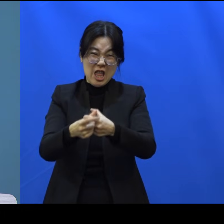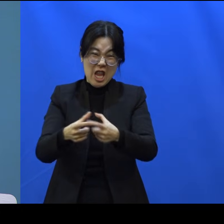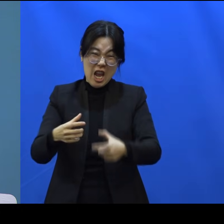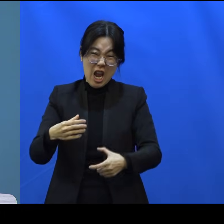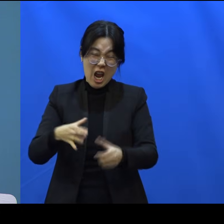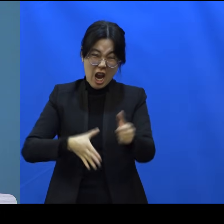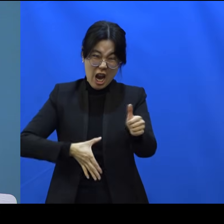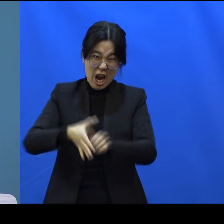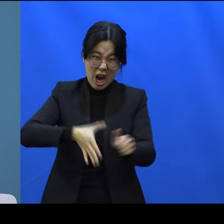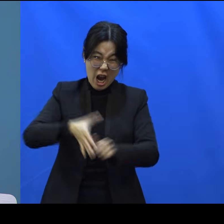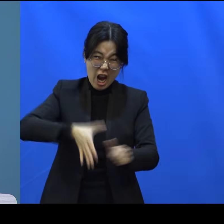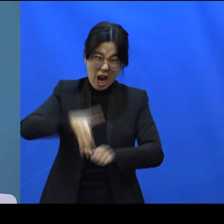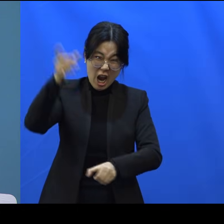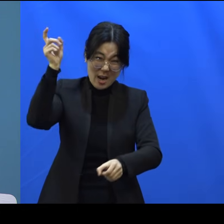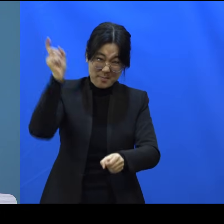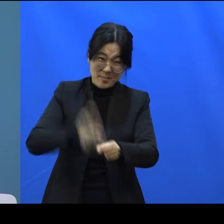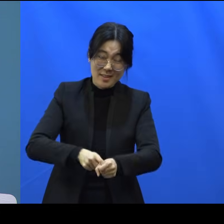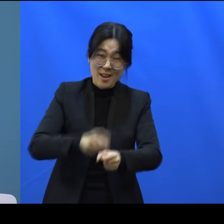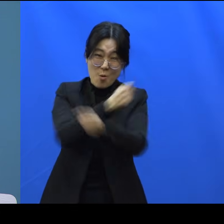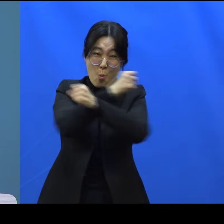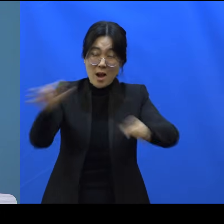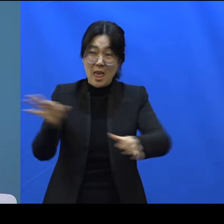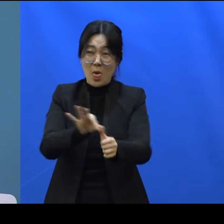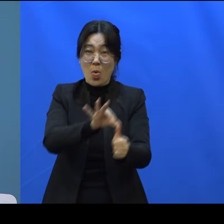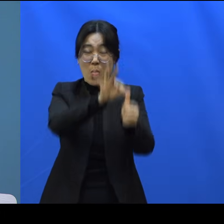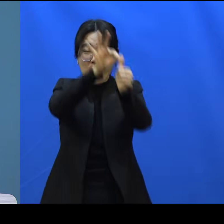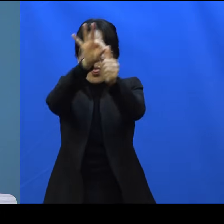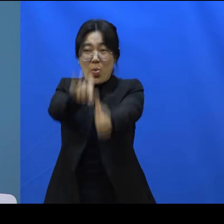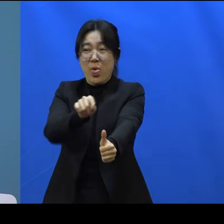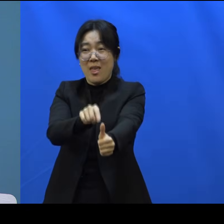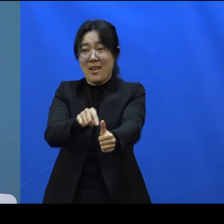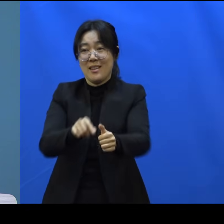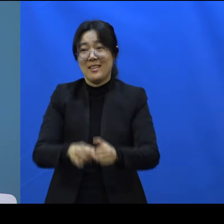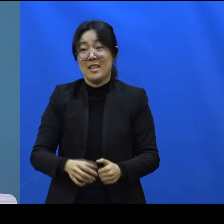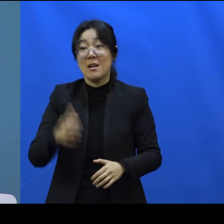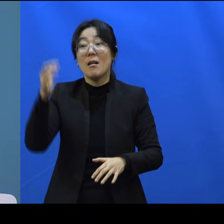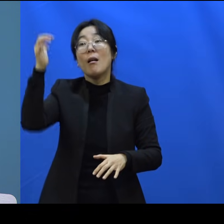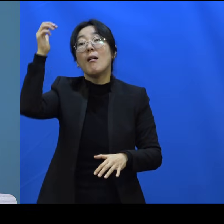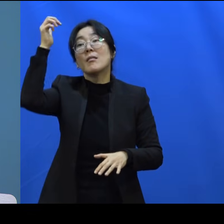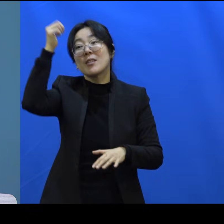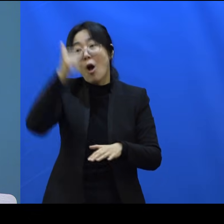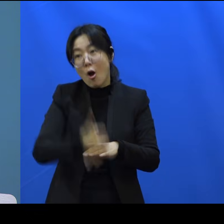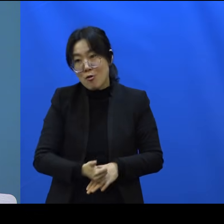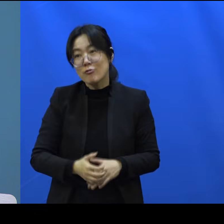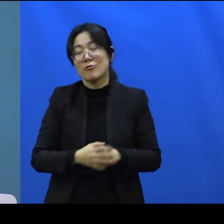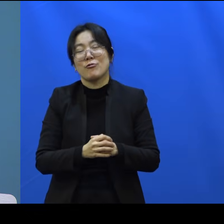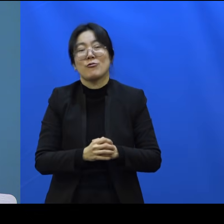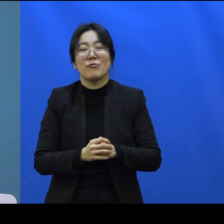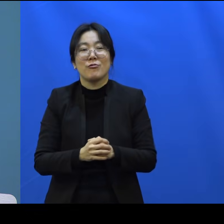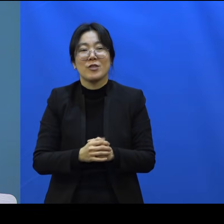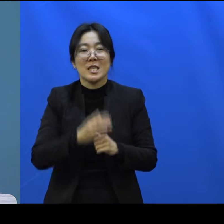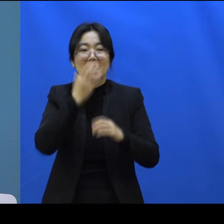그러니까 40년 동안 뭐가 했어요? 이 모세의 자아의 왕국이 완전히 무너지는 거예요.